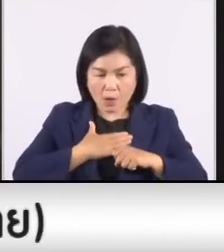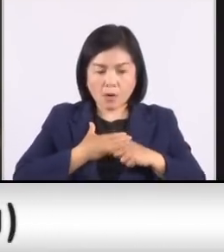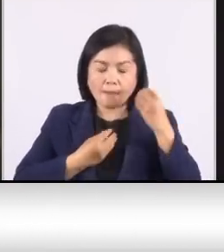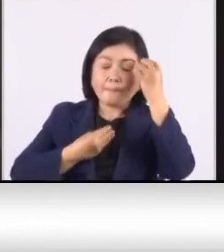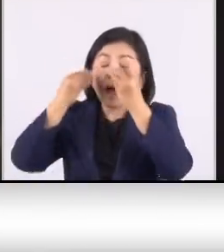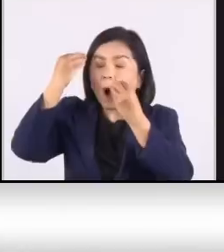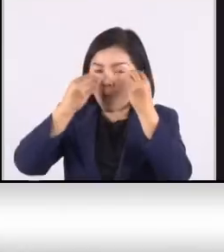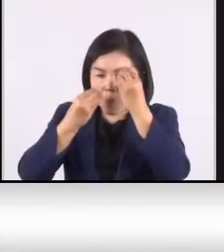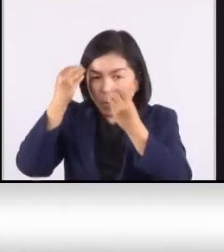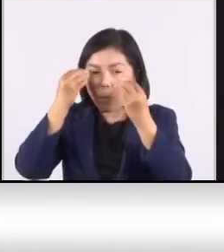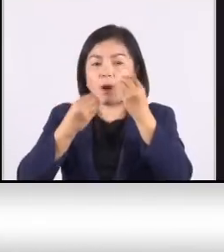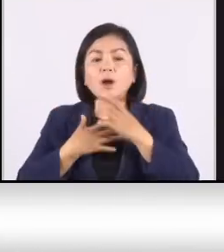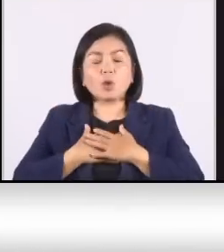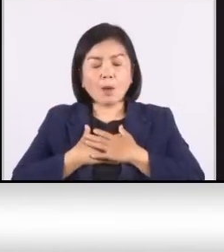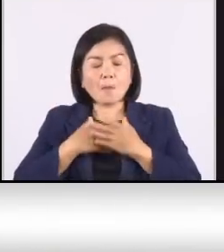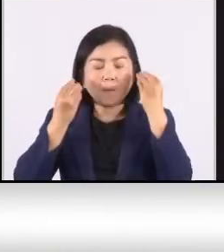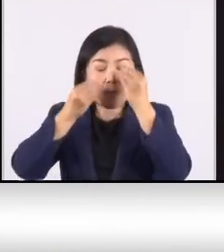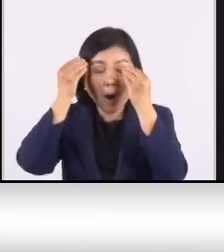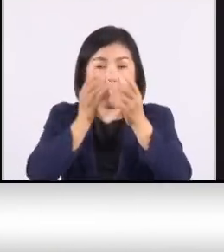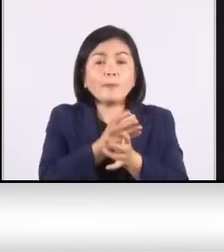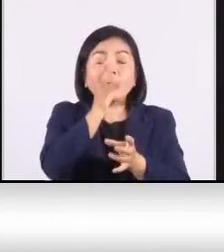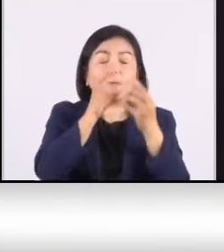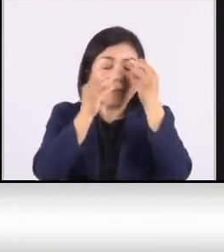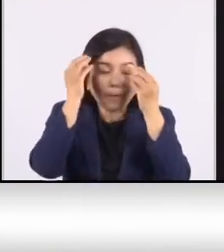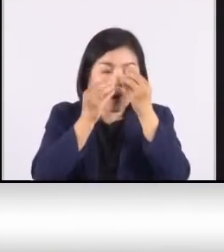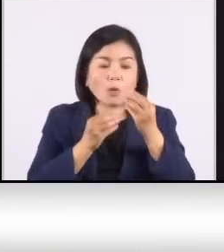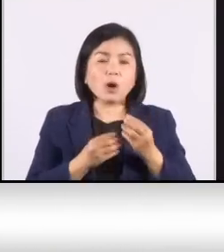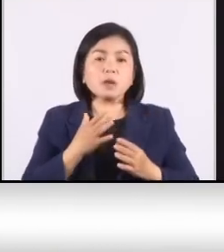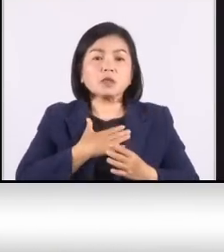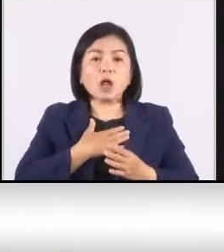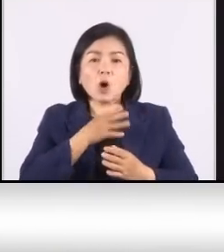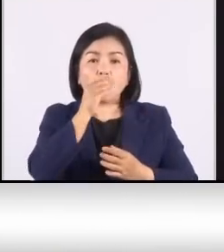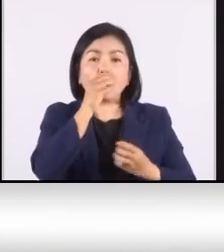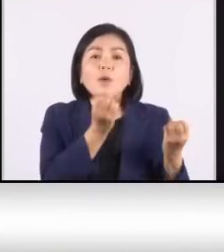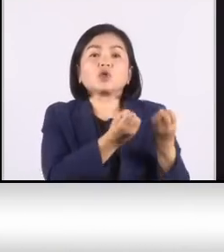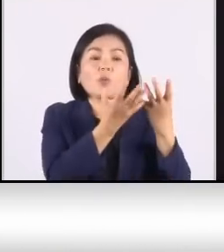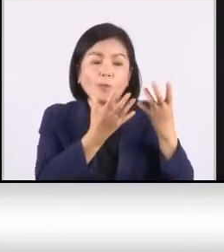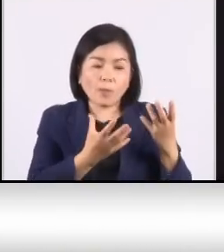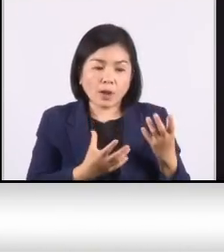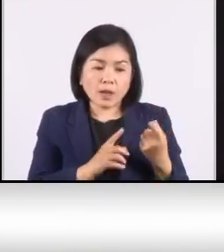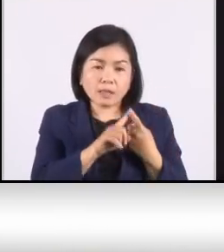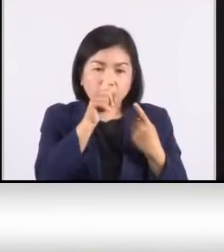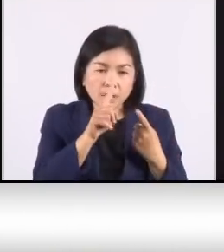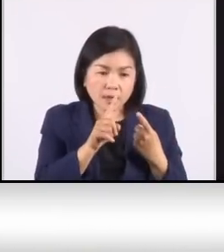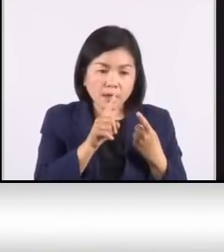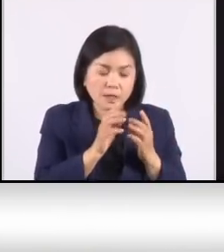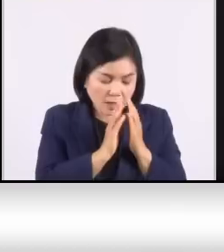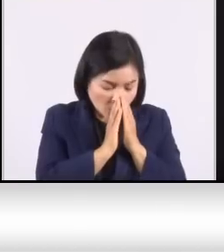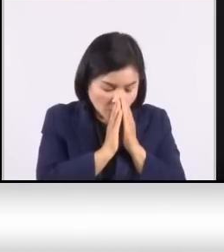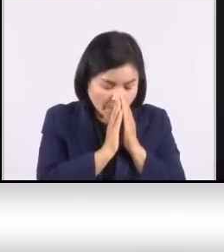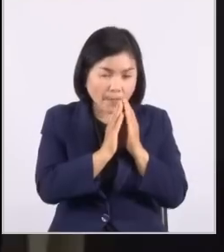ครับ อ๋อ ผมเมาเหล้าครับผมก็เลยว่าแห้งแน่ละนึงครับผมก็เลยขอโทษ